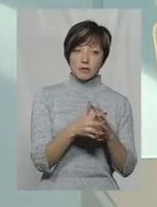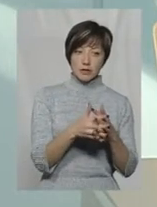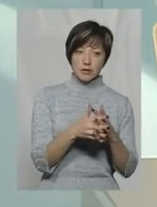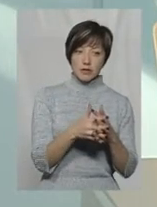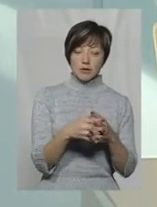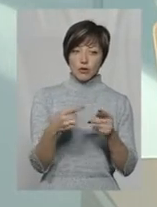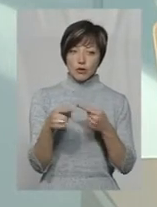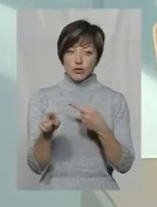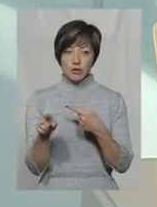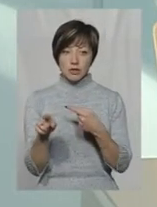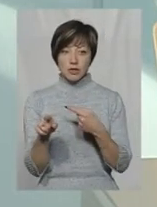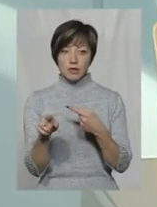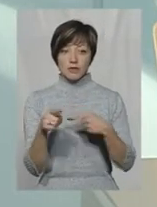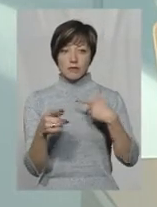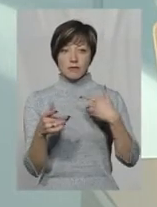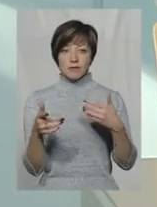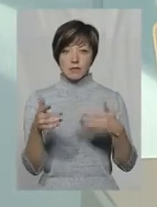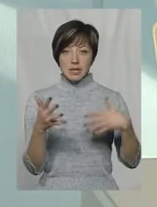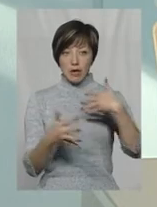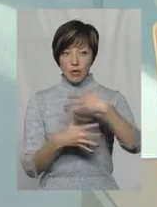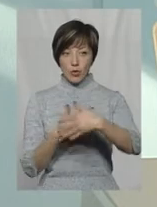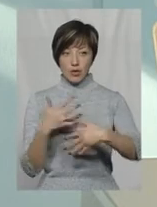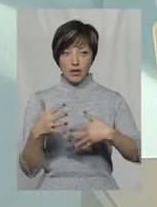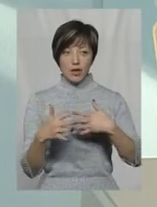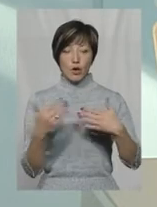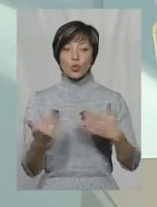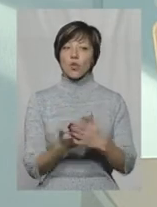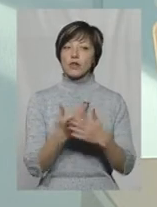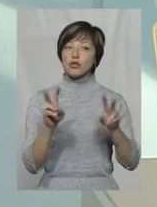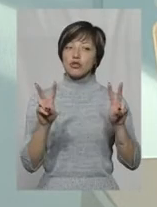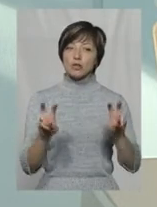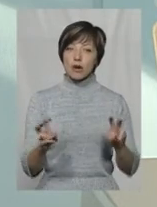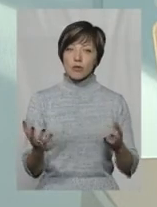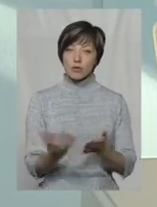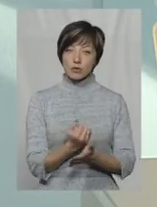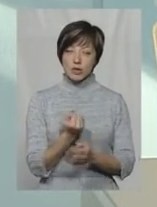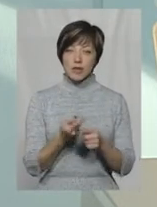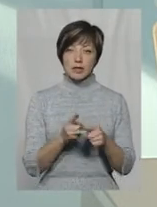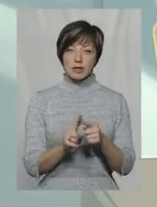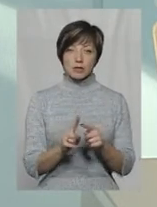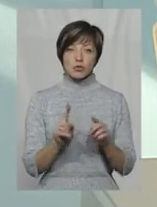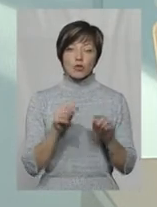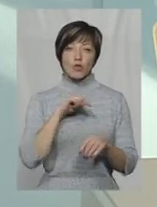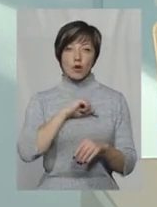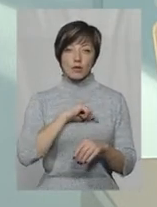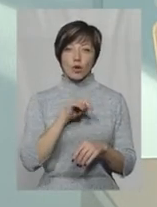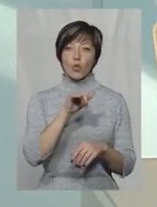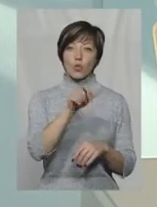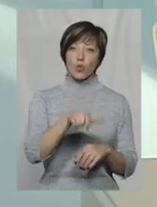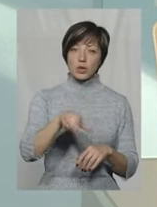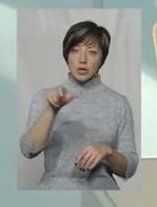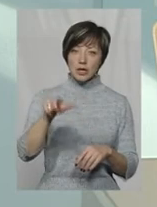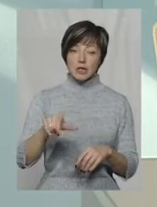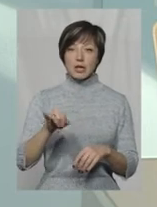іншого, взаємодія йде, і вже новий штам виходить. Тільки в живому організмі. І у людини, і